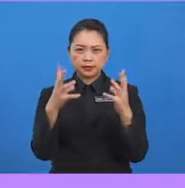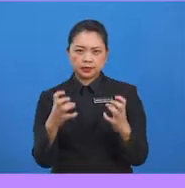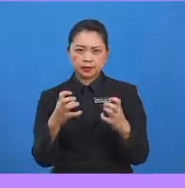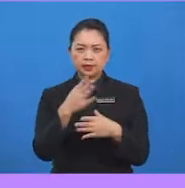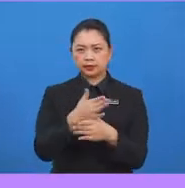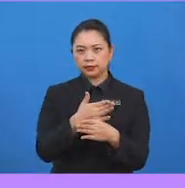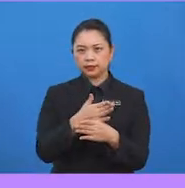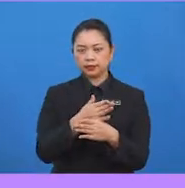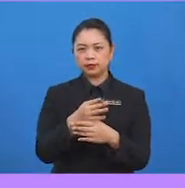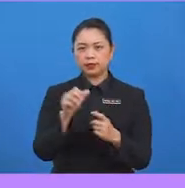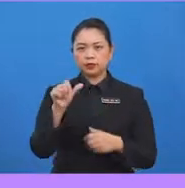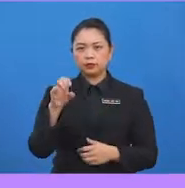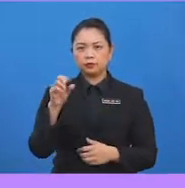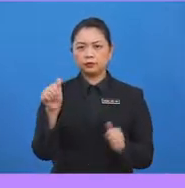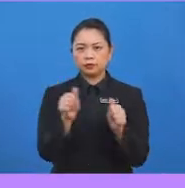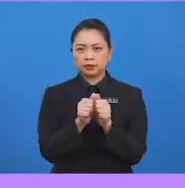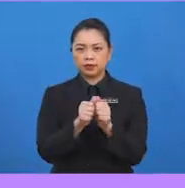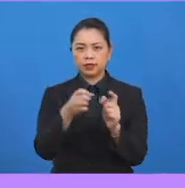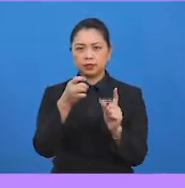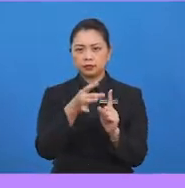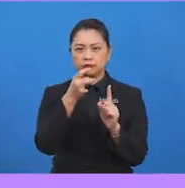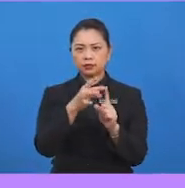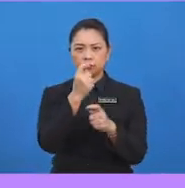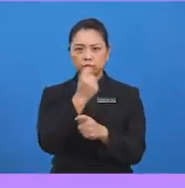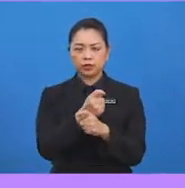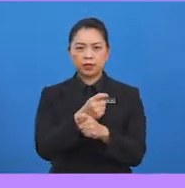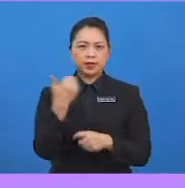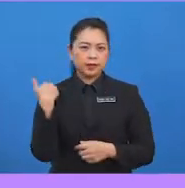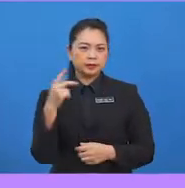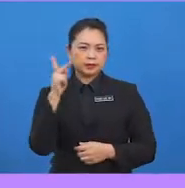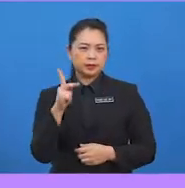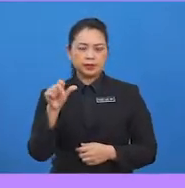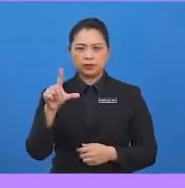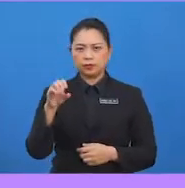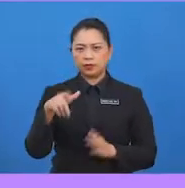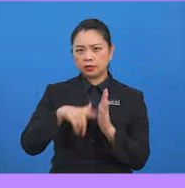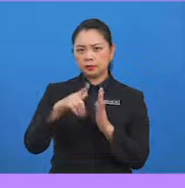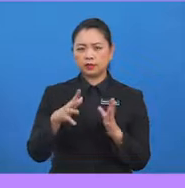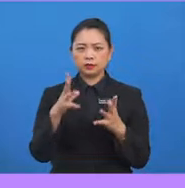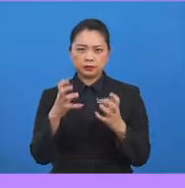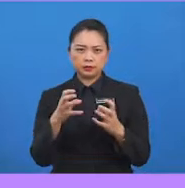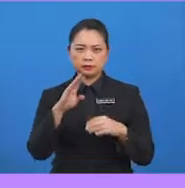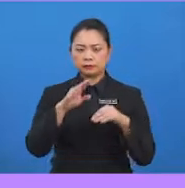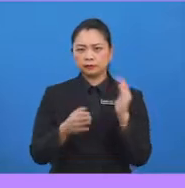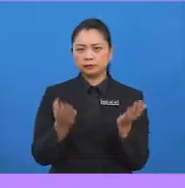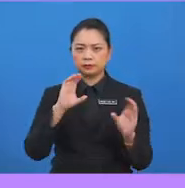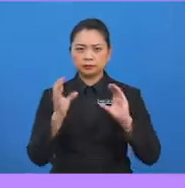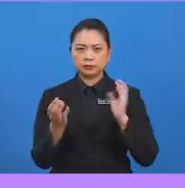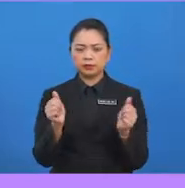antara alloy dengan logam tulen. Adakah alloy lebih keras berbanding dengan logam